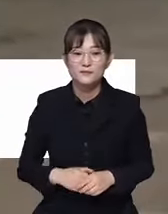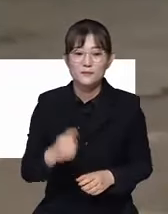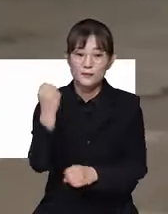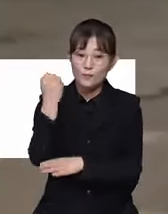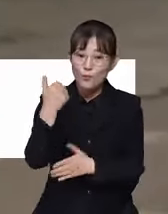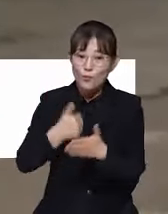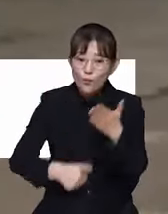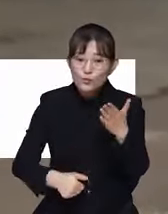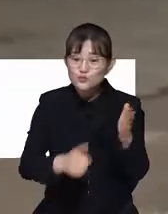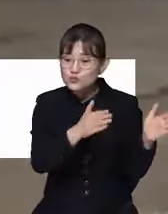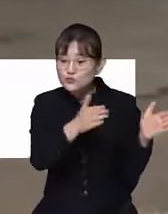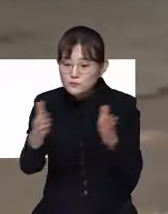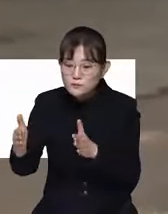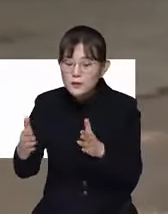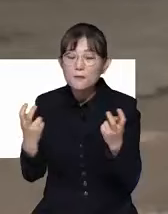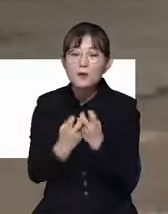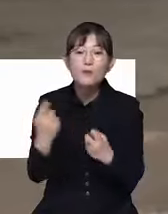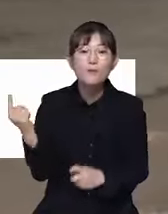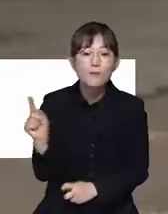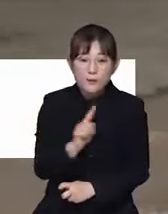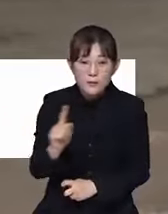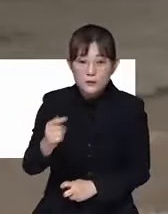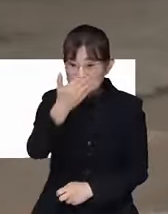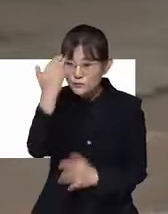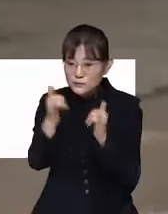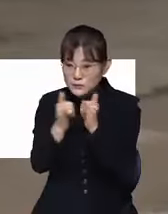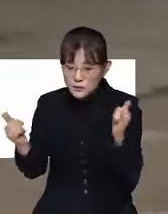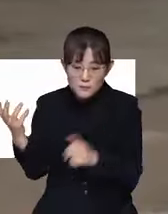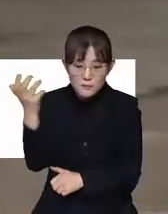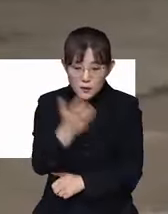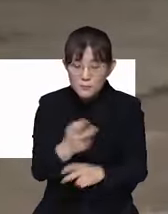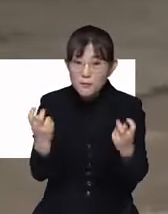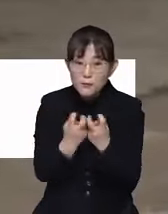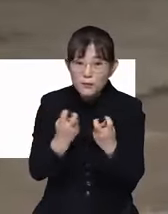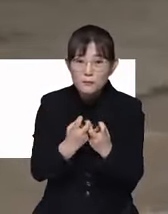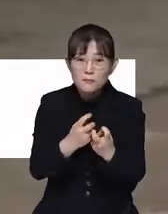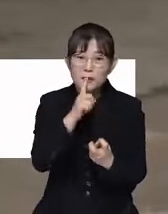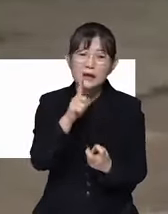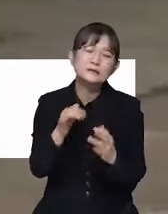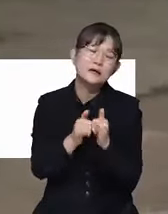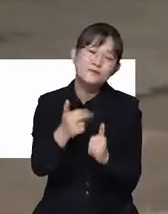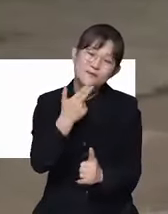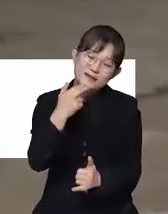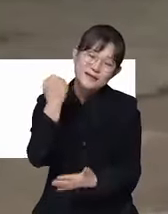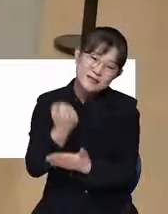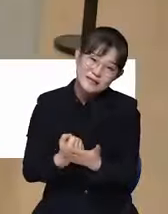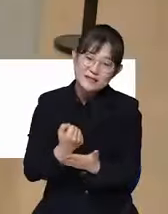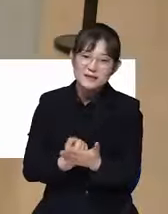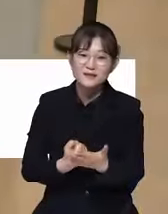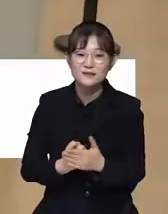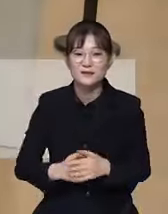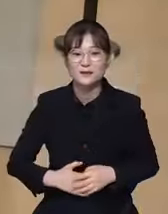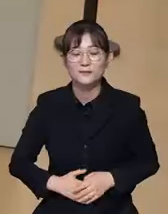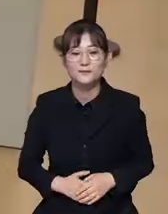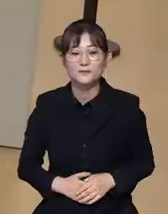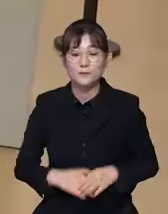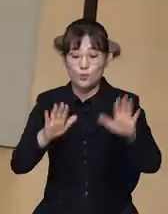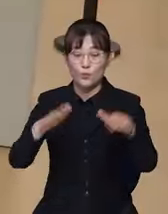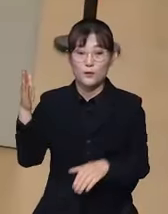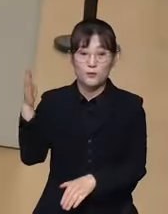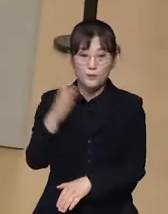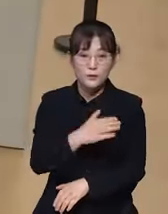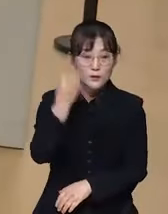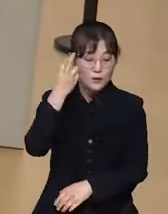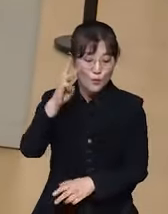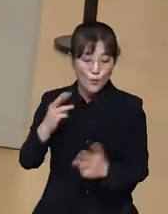원을 겠 어떤 젊은 사람을 어떻게 끌어오겠다는 사람이 별로 없어 가지고 그것이 쉬웠습니다 오늘부터